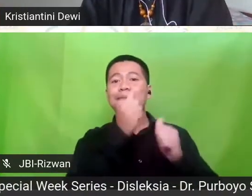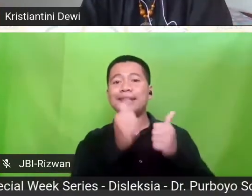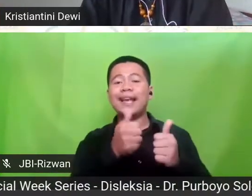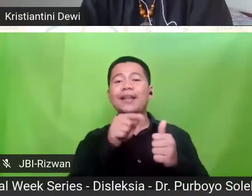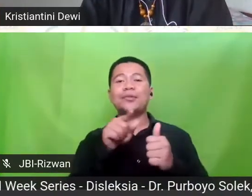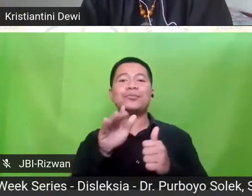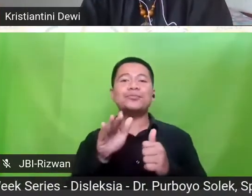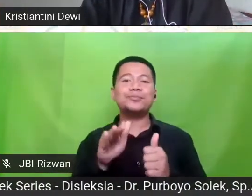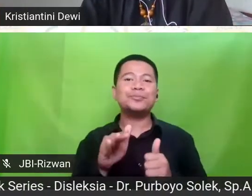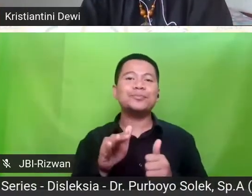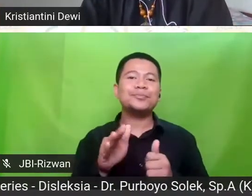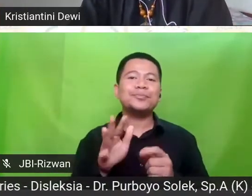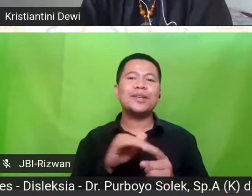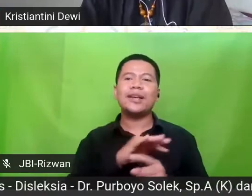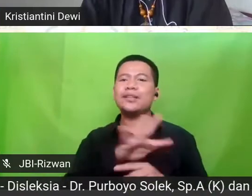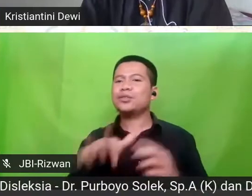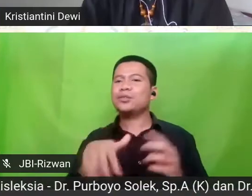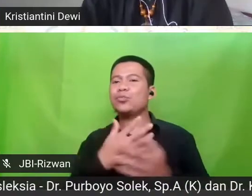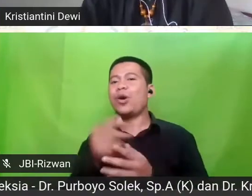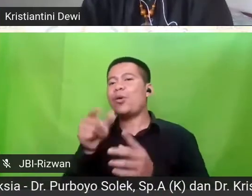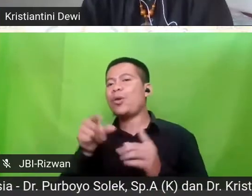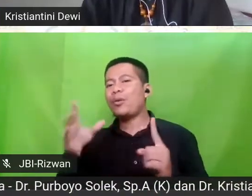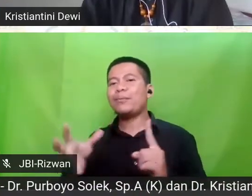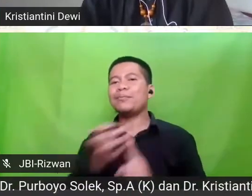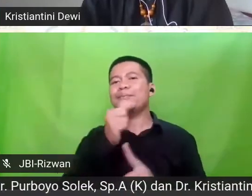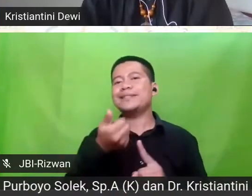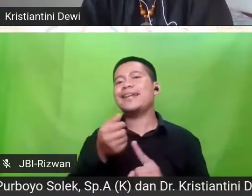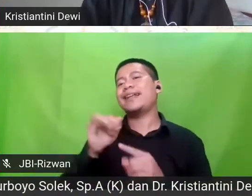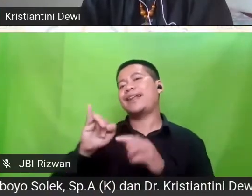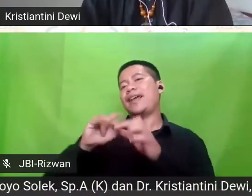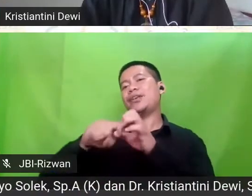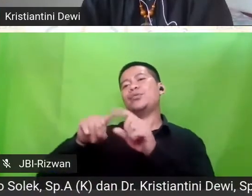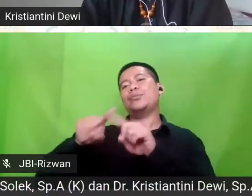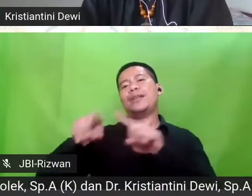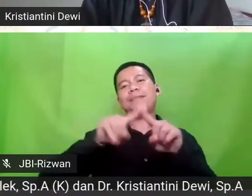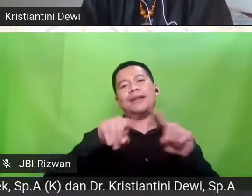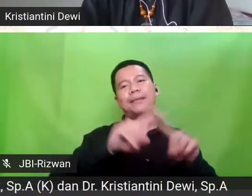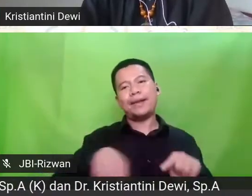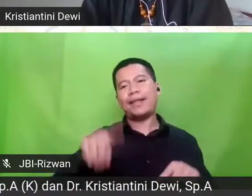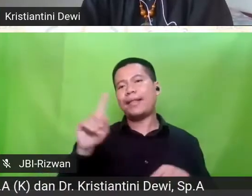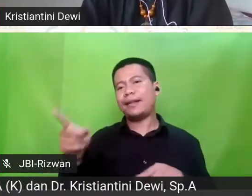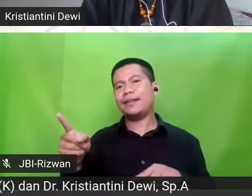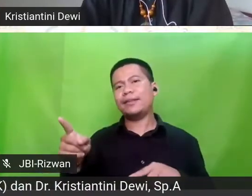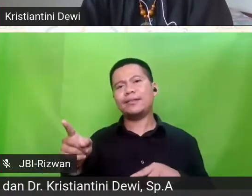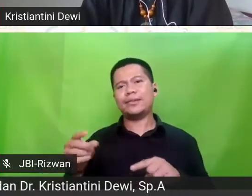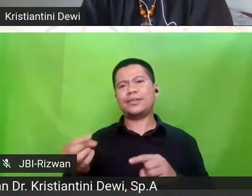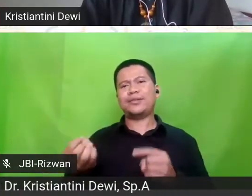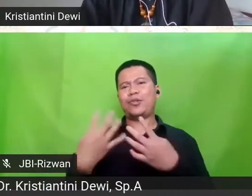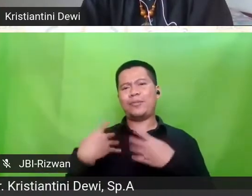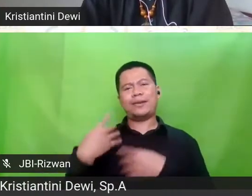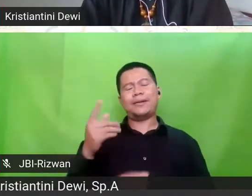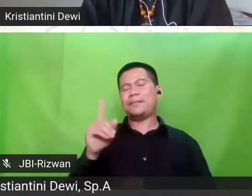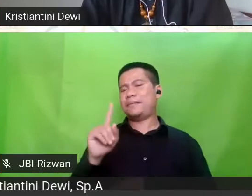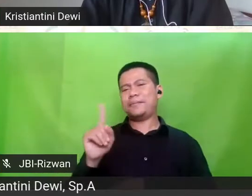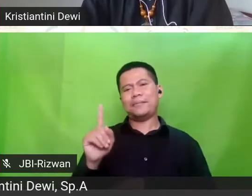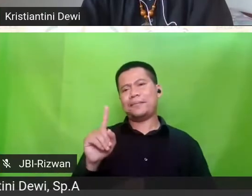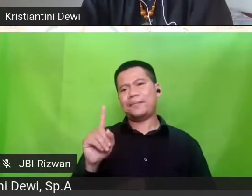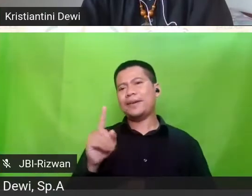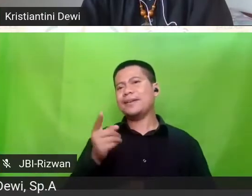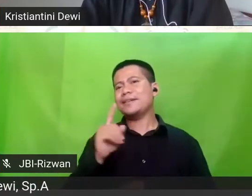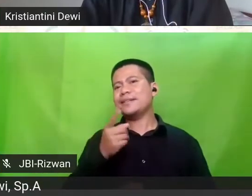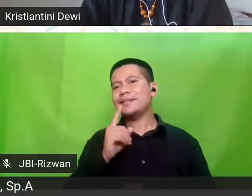untuk semua orang dengan IQ-nya yang berbeda-beda tadi? Ya tentu jawabannya tidak. Karena yang kemudian